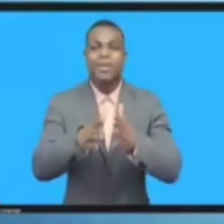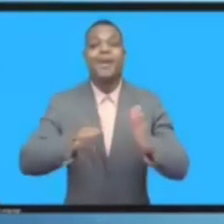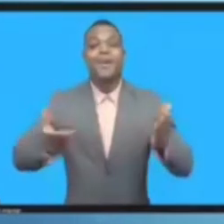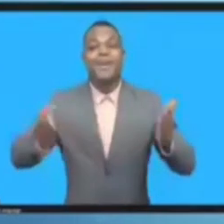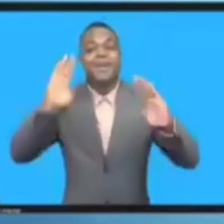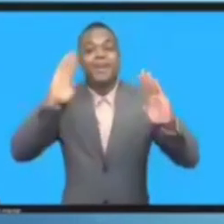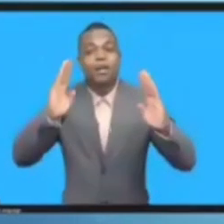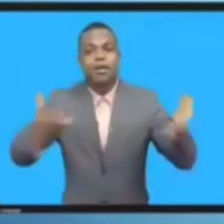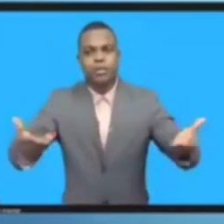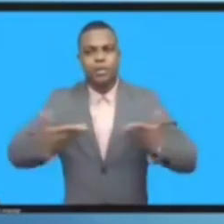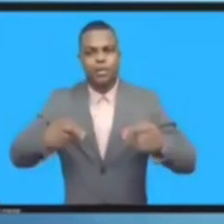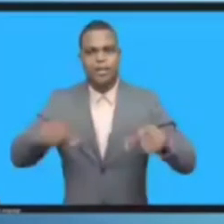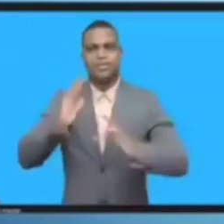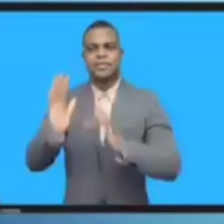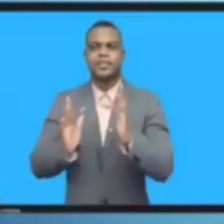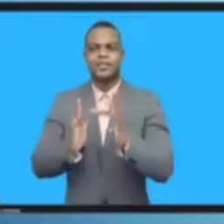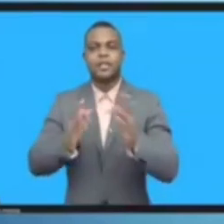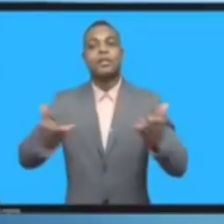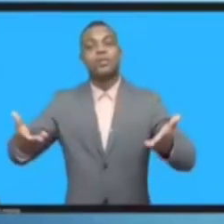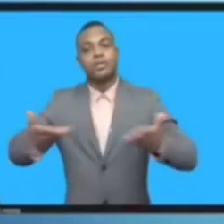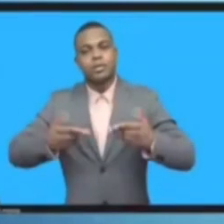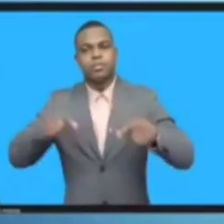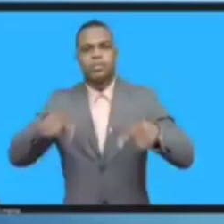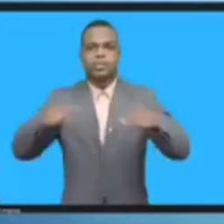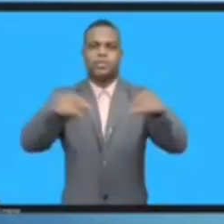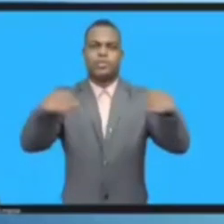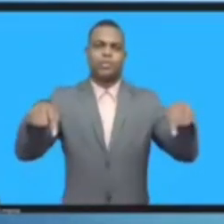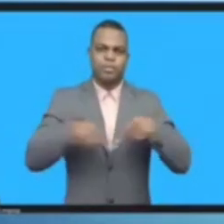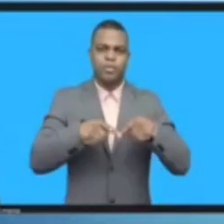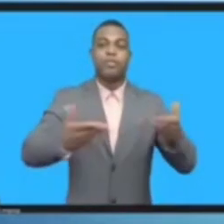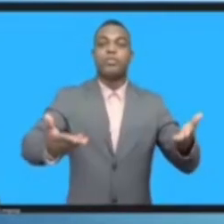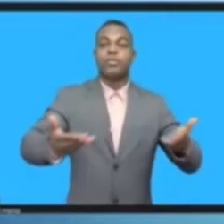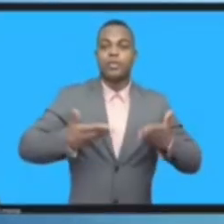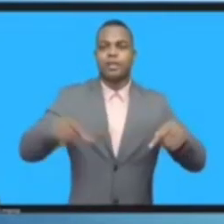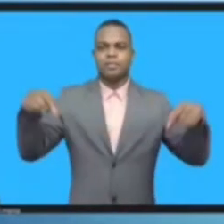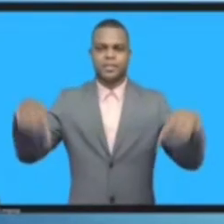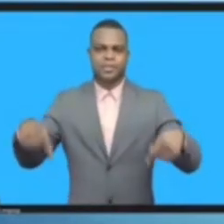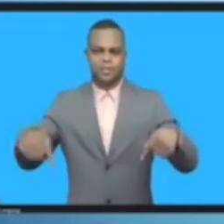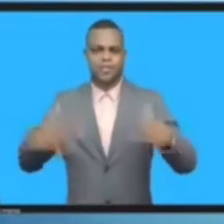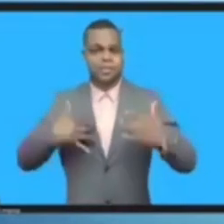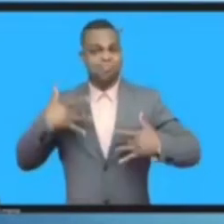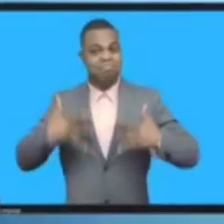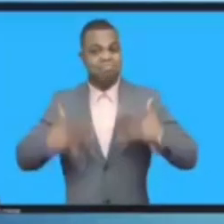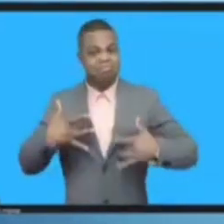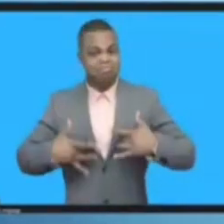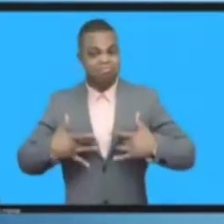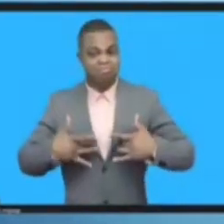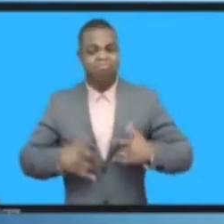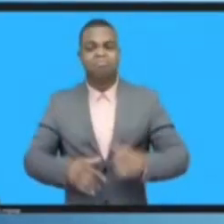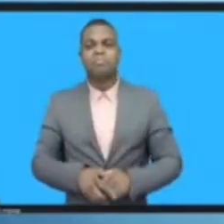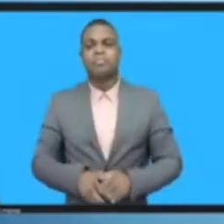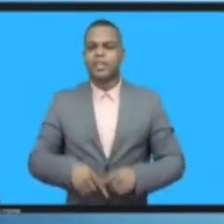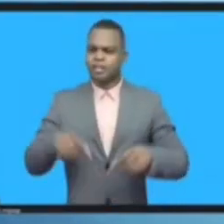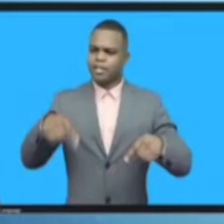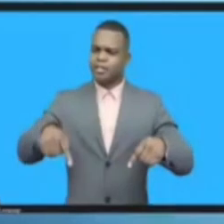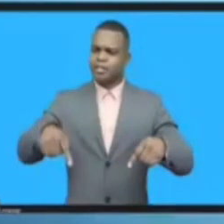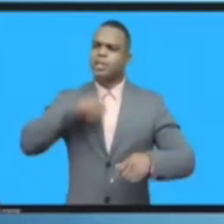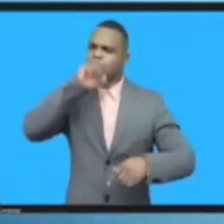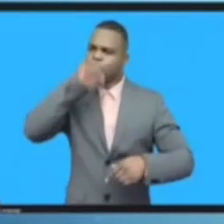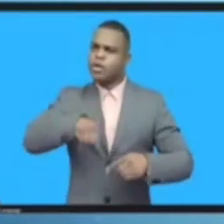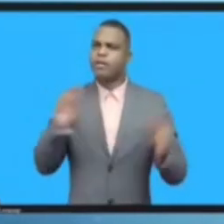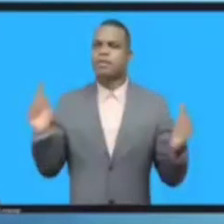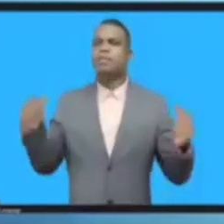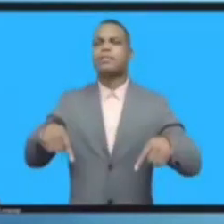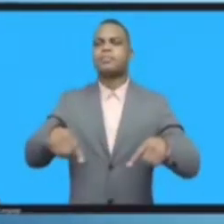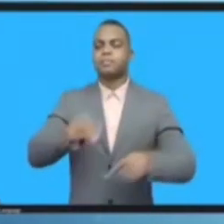ICANN aura soutenu ce forum depuis ses tout débuts. Il est question de rassembler la société civile et